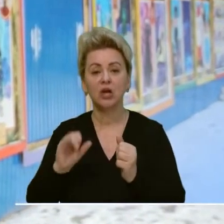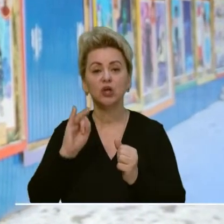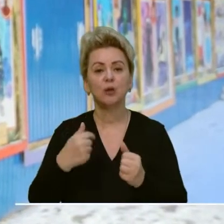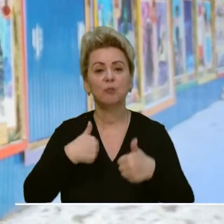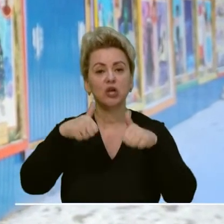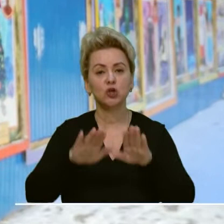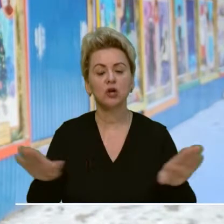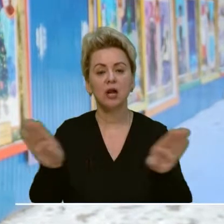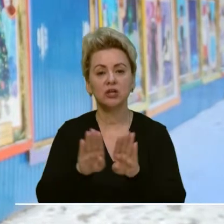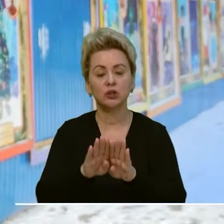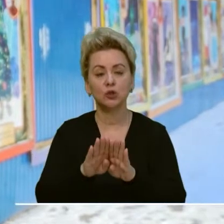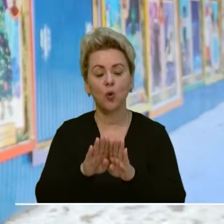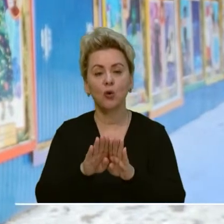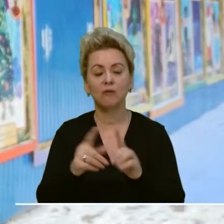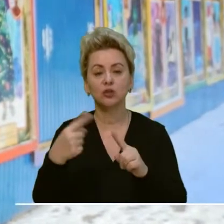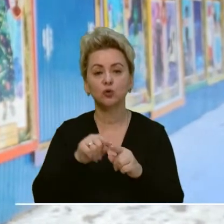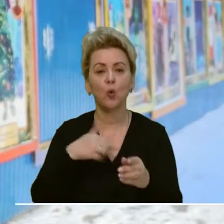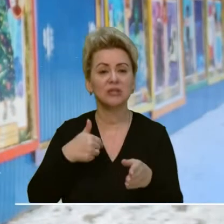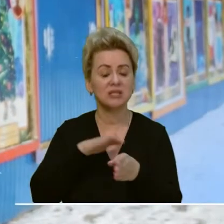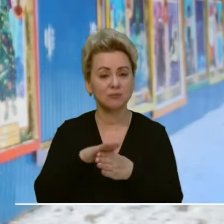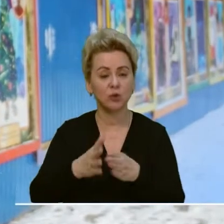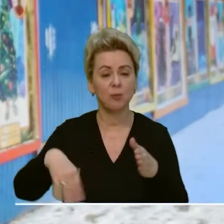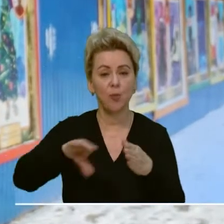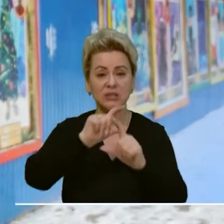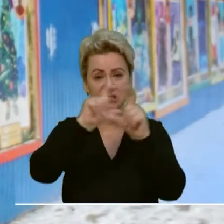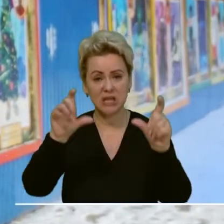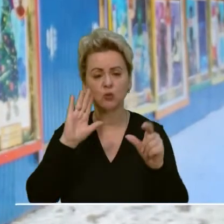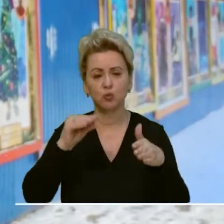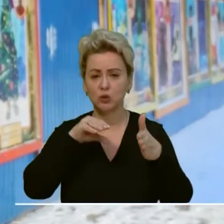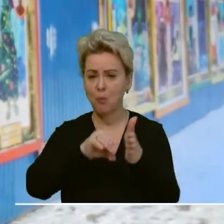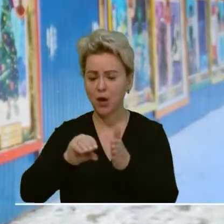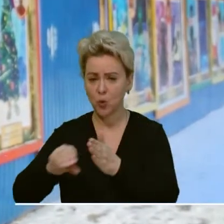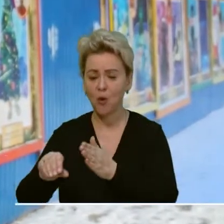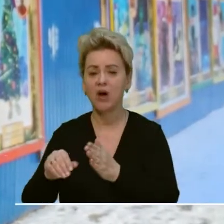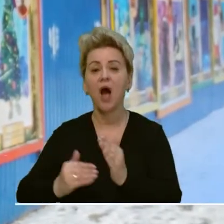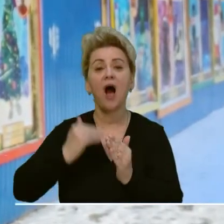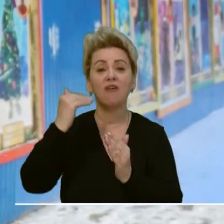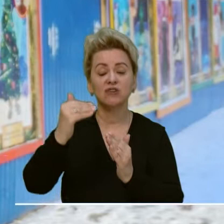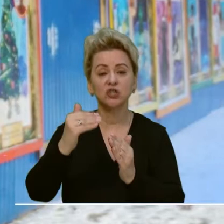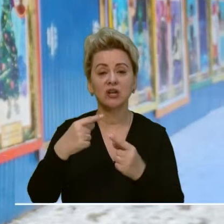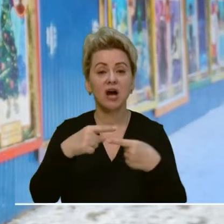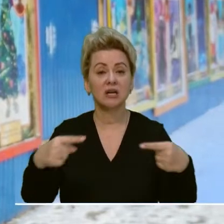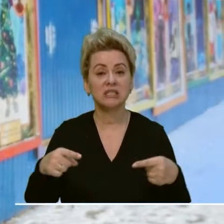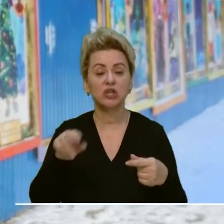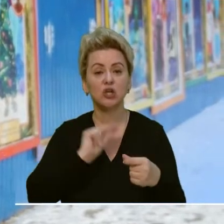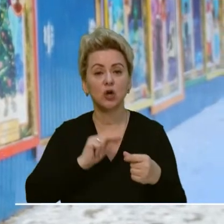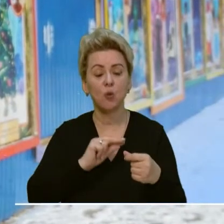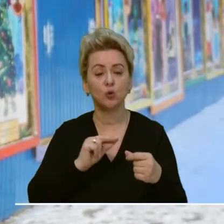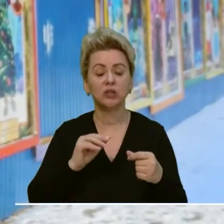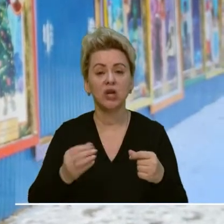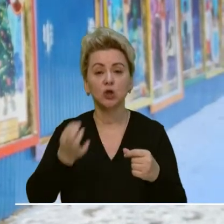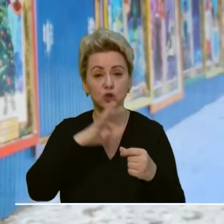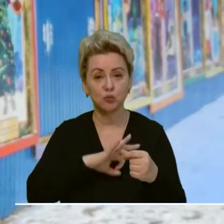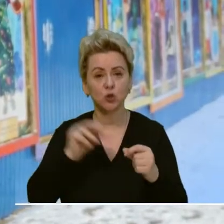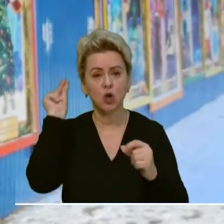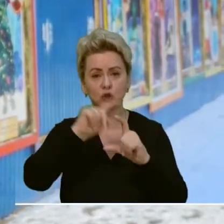мы решали так, что нижний уровень у нас полностью под всем зданием будет парковка, а выше располагали различные функции, в том числе